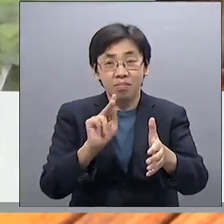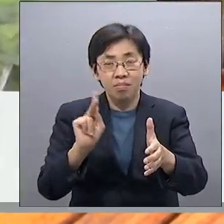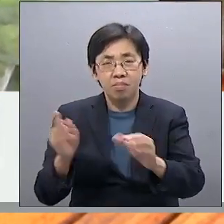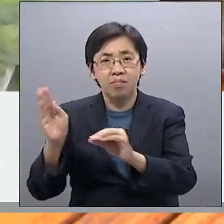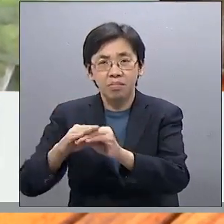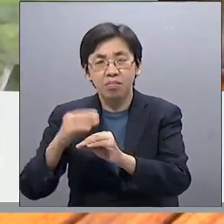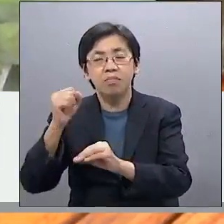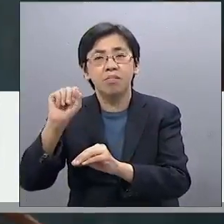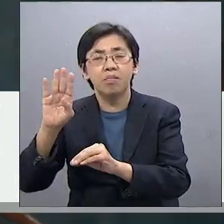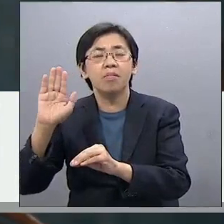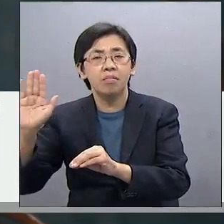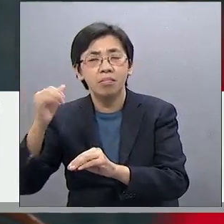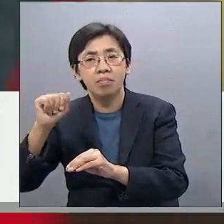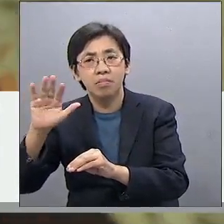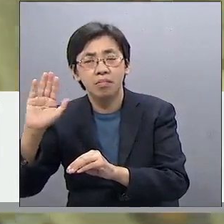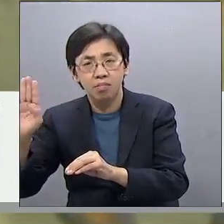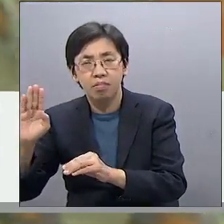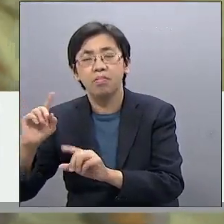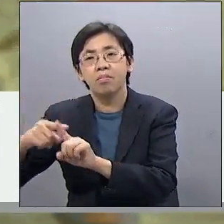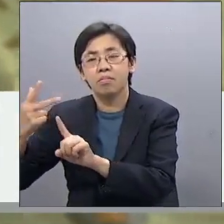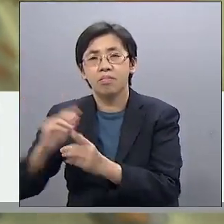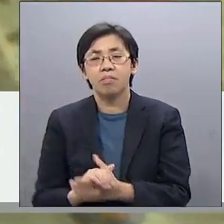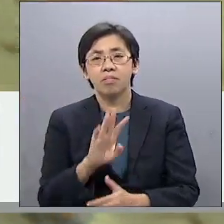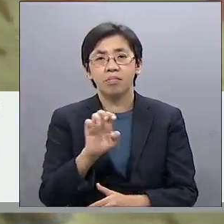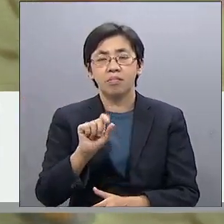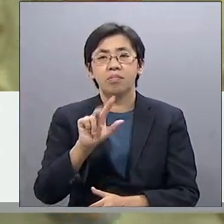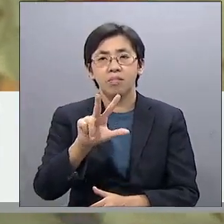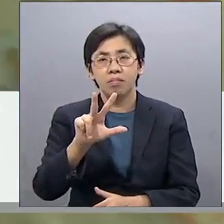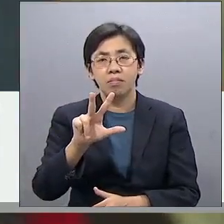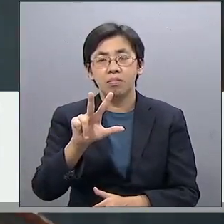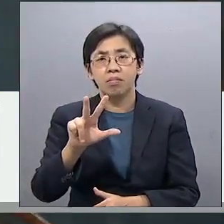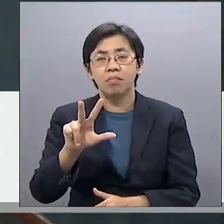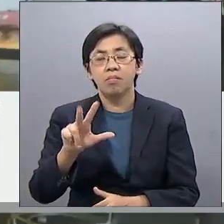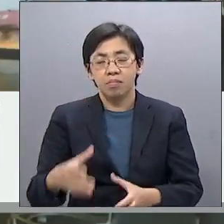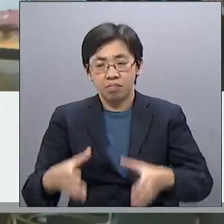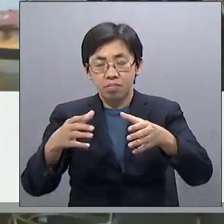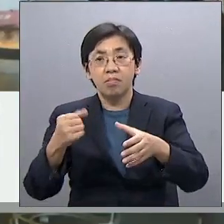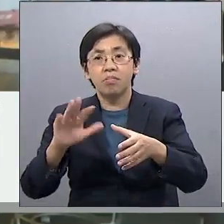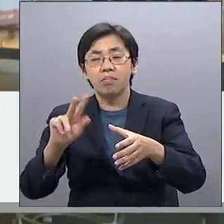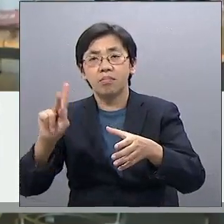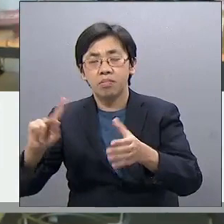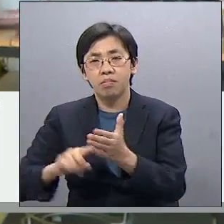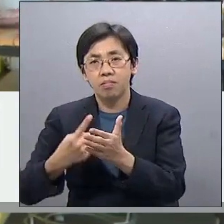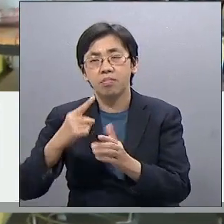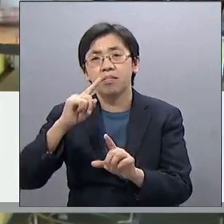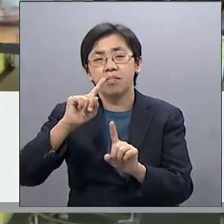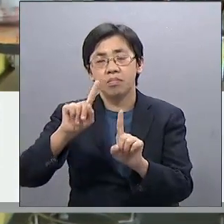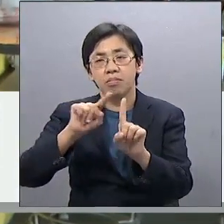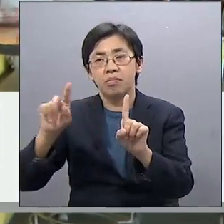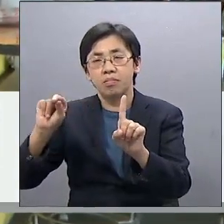มีนาคมโดยจะปรับเป็นราคาขายปลีก 423บาทต่อถัง 15กกมีผลตั้งแต่ 1-31